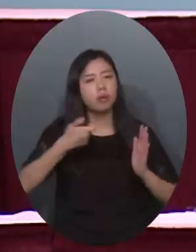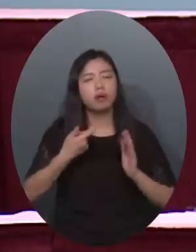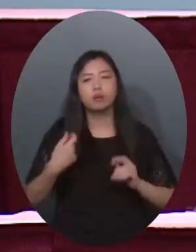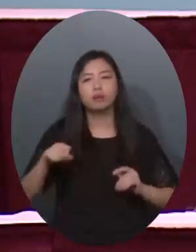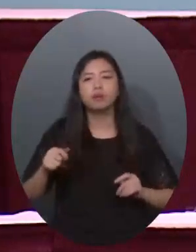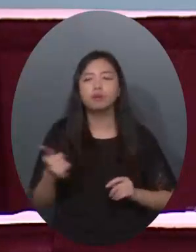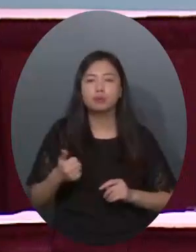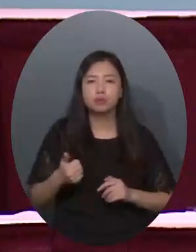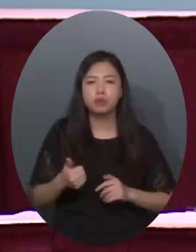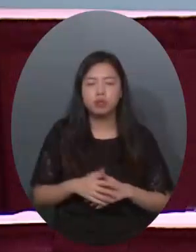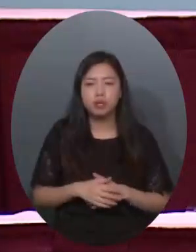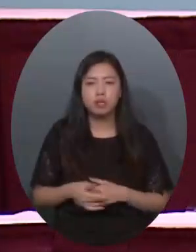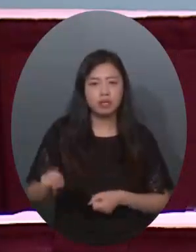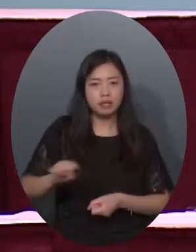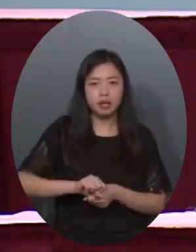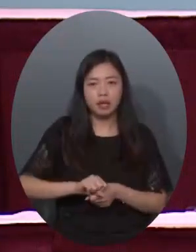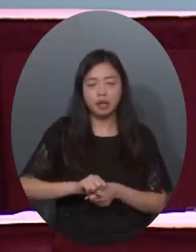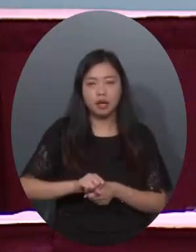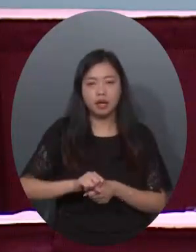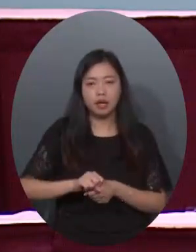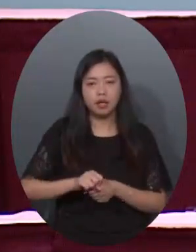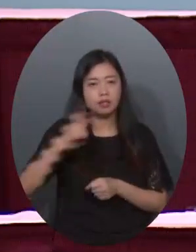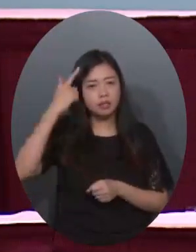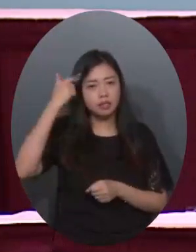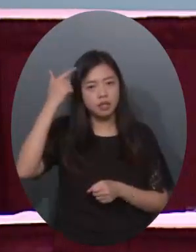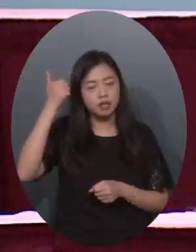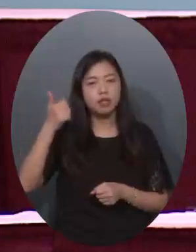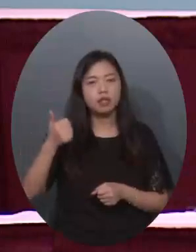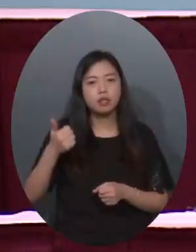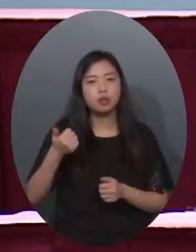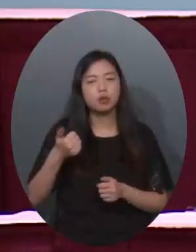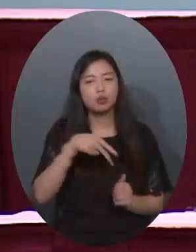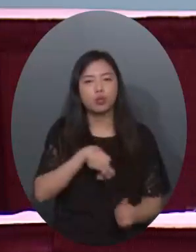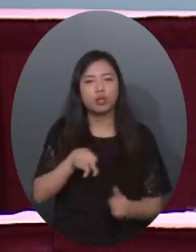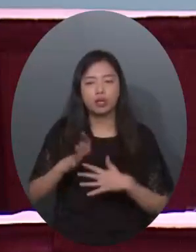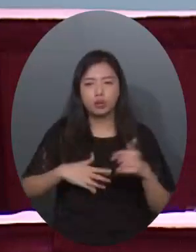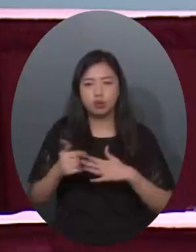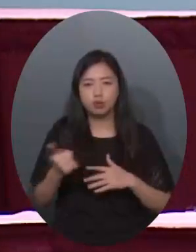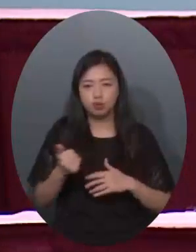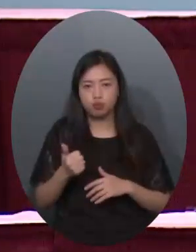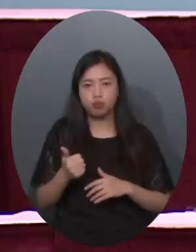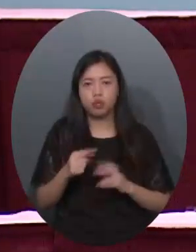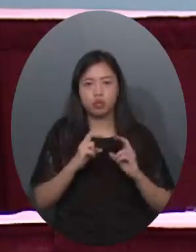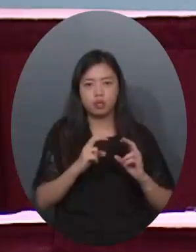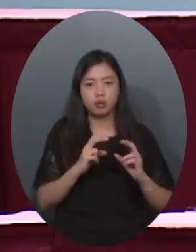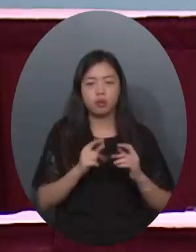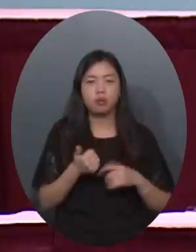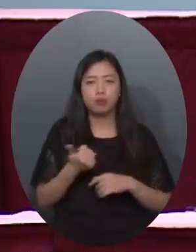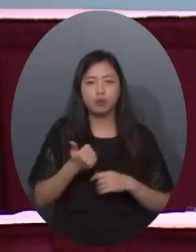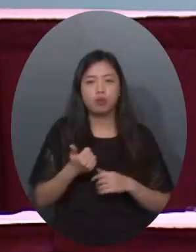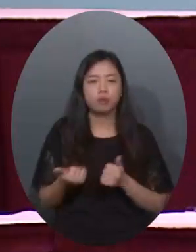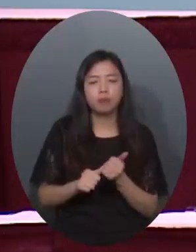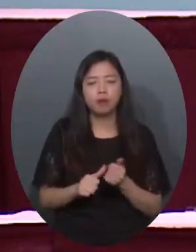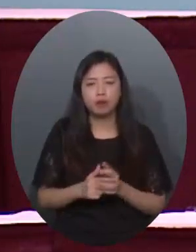驗，並增加使用智能資產管理技術，以提高鐵路服務的可靠